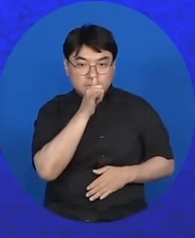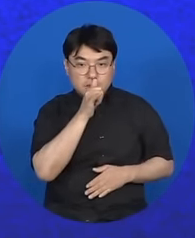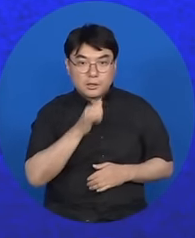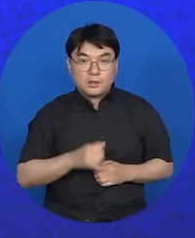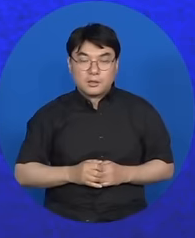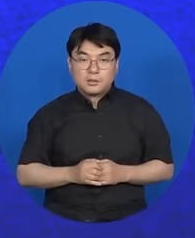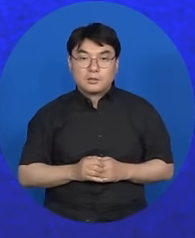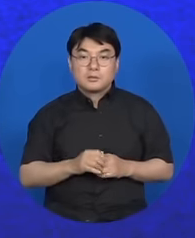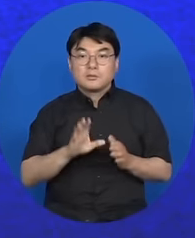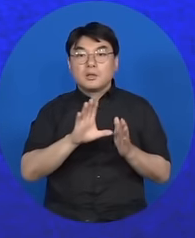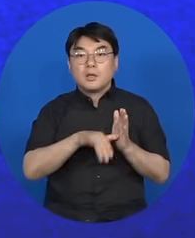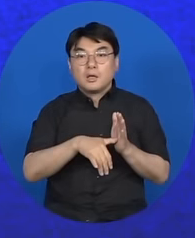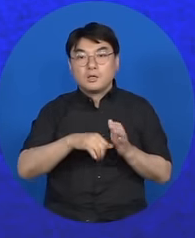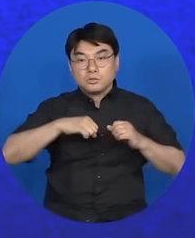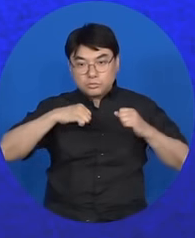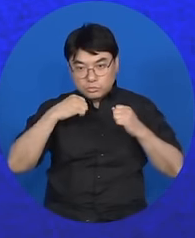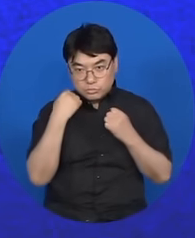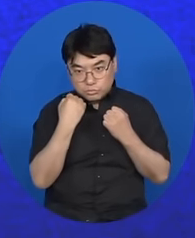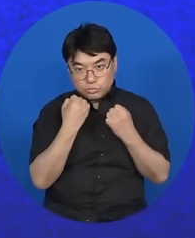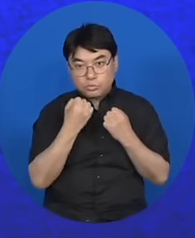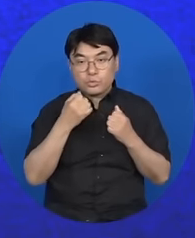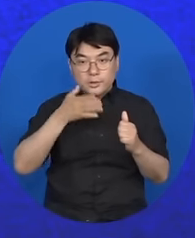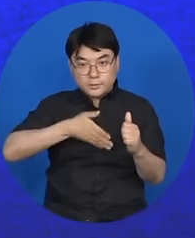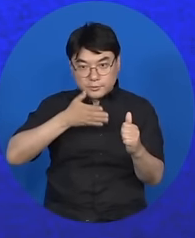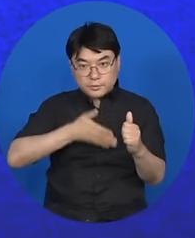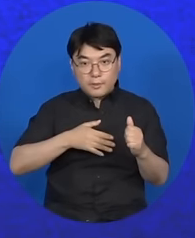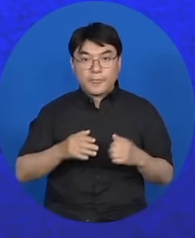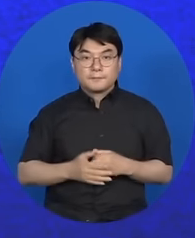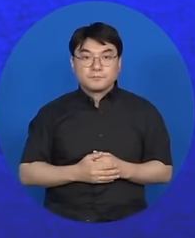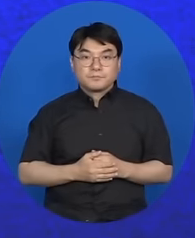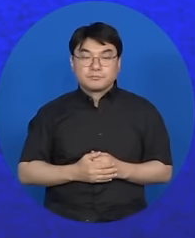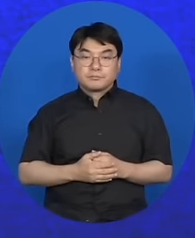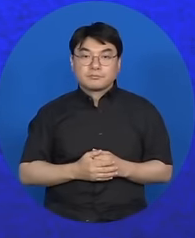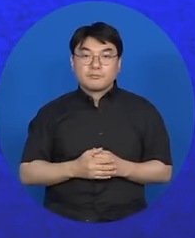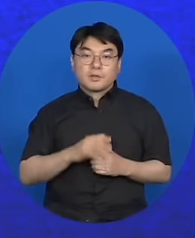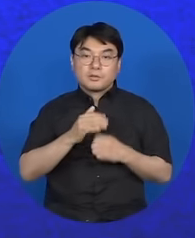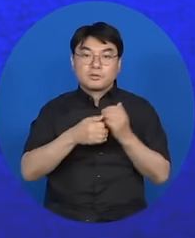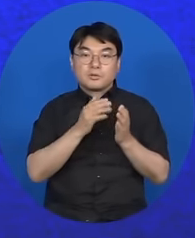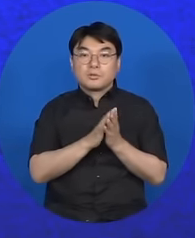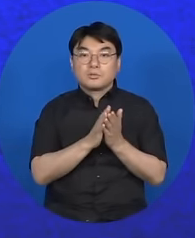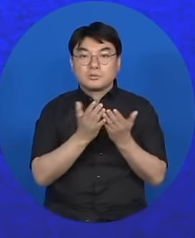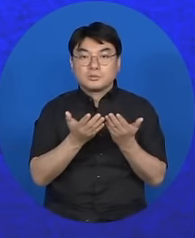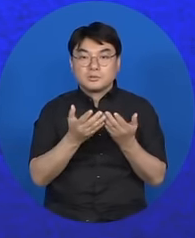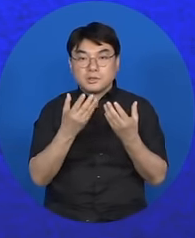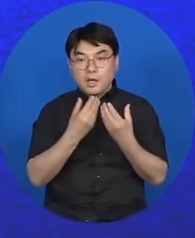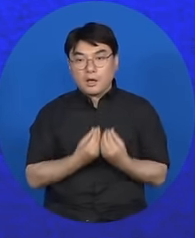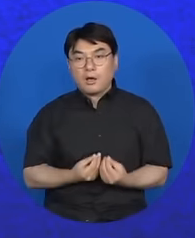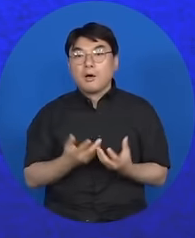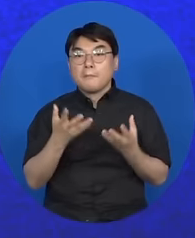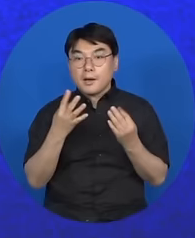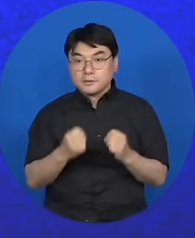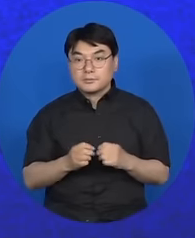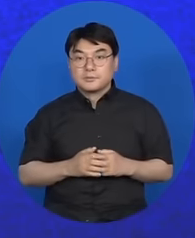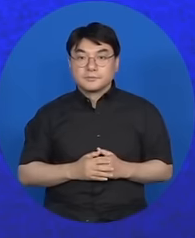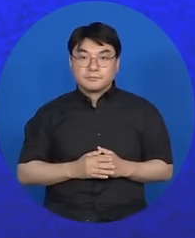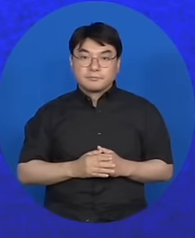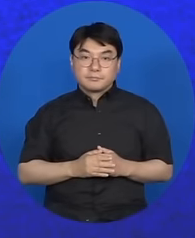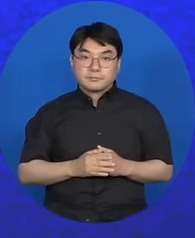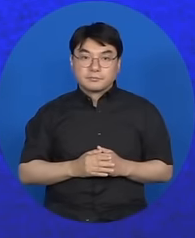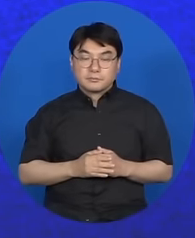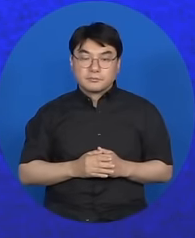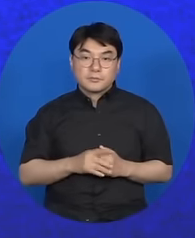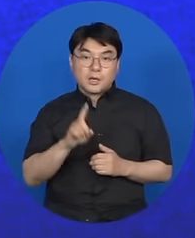꼭 순종하신 여러분들의 시기를 축복합니다. 성경은 이런 예들로 가득 차 있는데 한 가지 예를 더 들어보겠습니다.